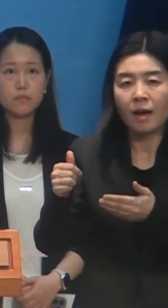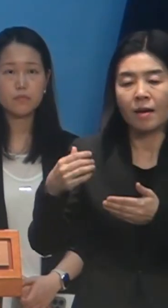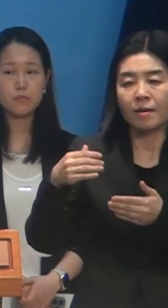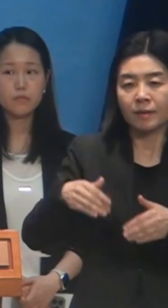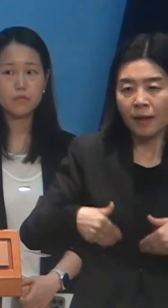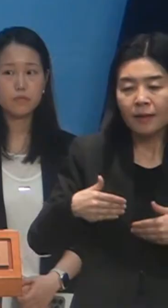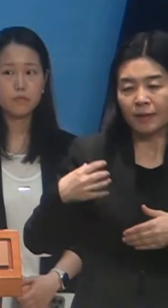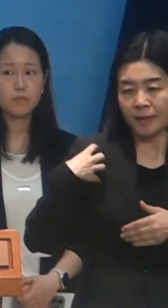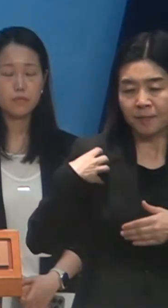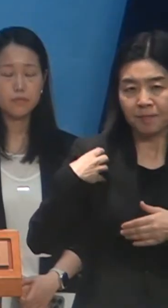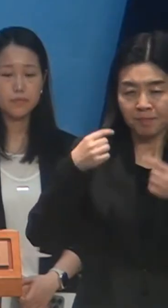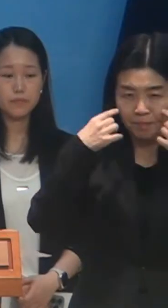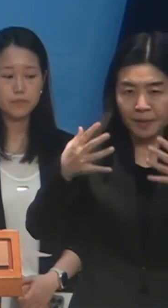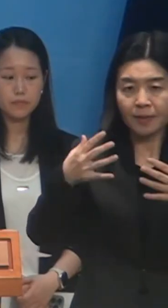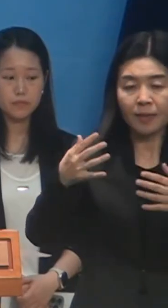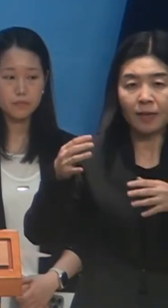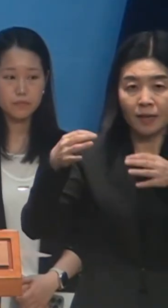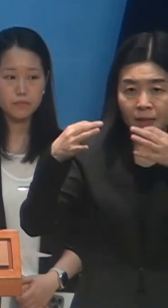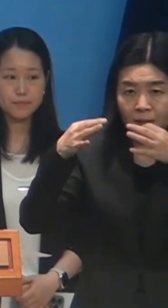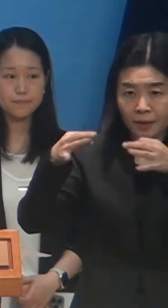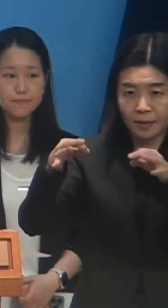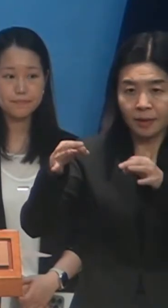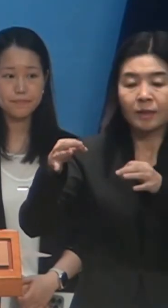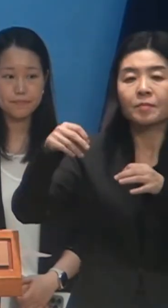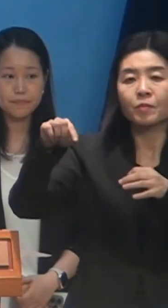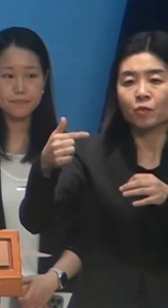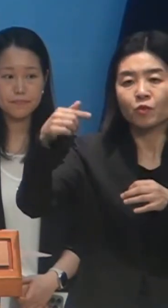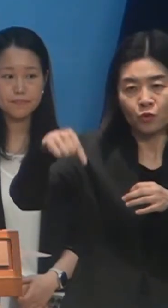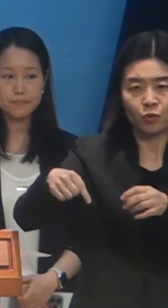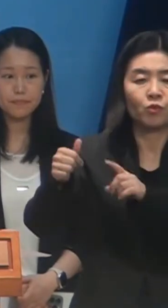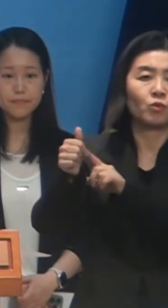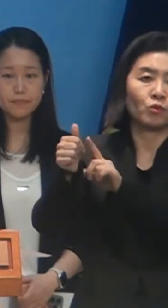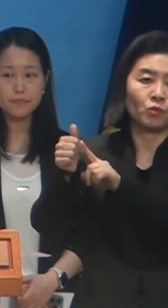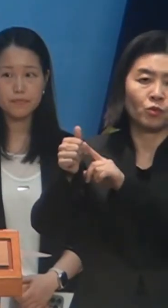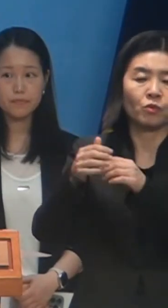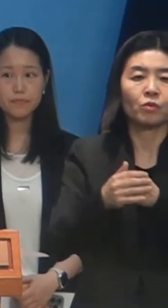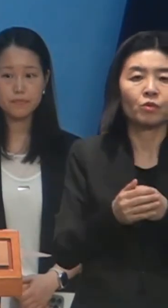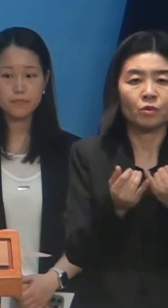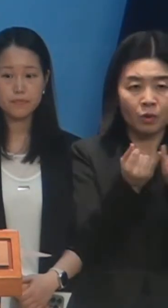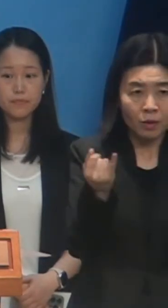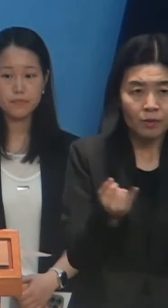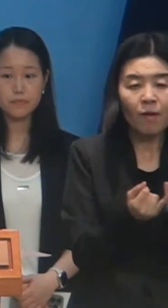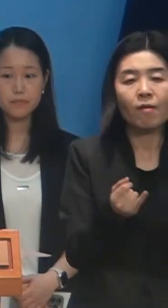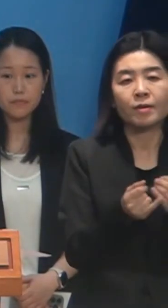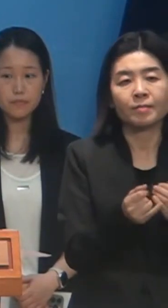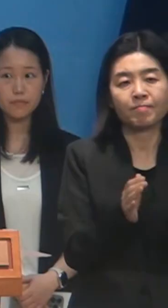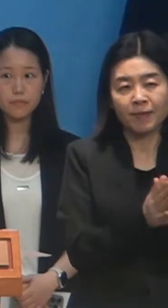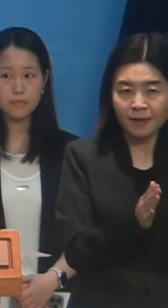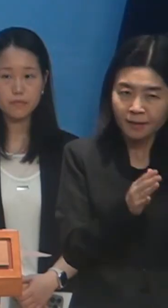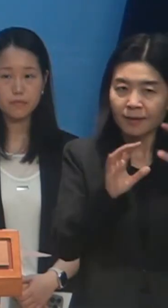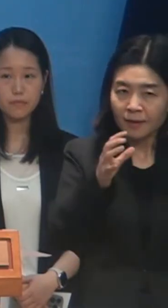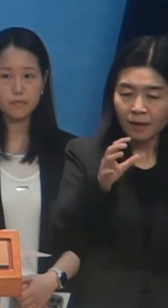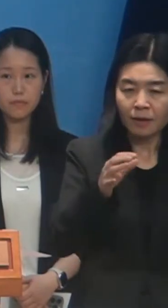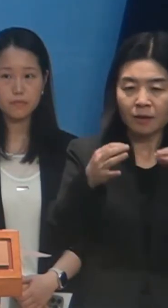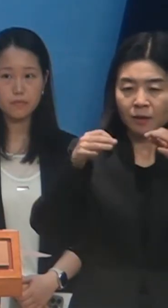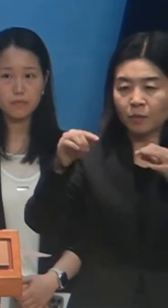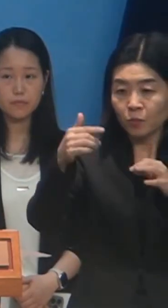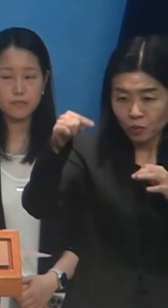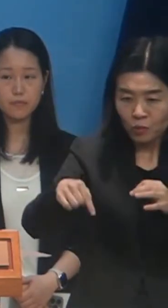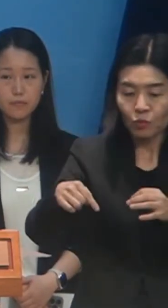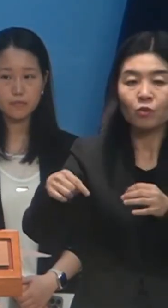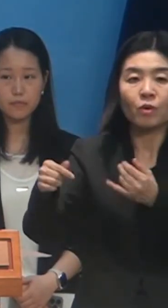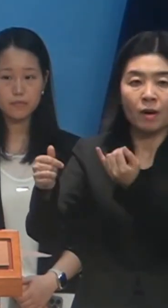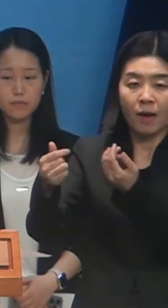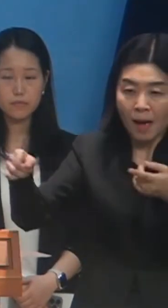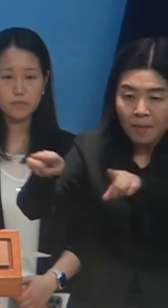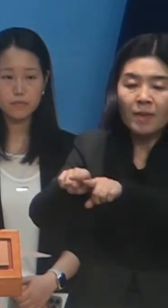리더, 우리가 지지하는 이름은 김문수입니다. 여성이 빛나는 나라, 김문수 후보와 함께